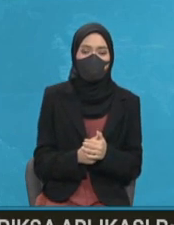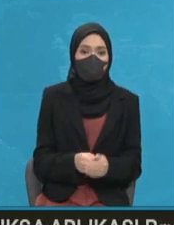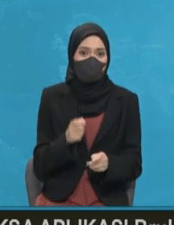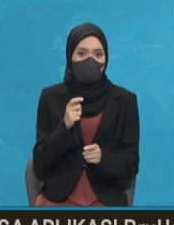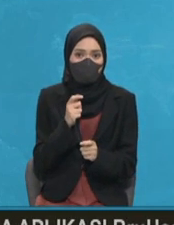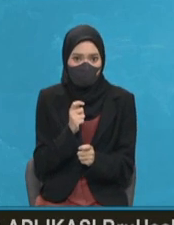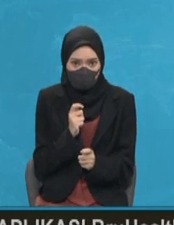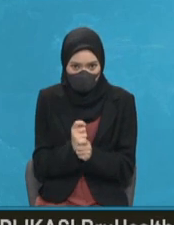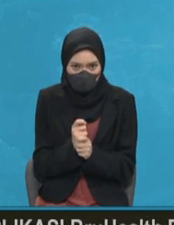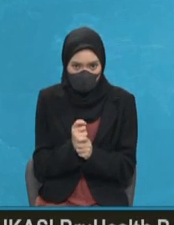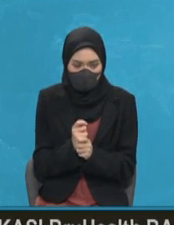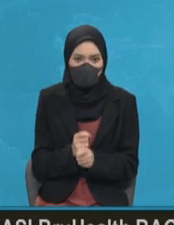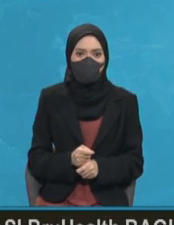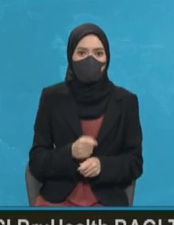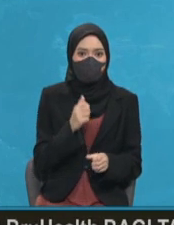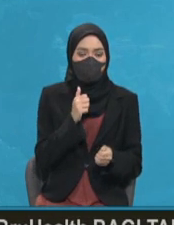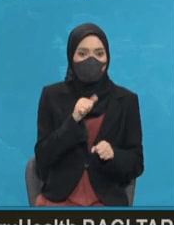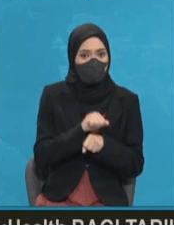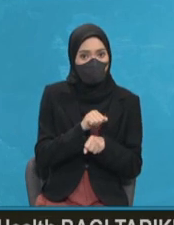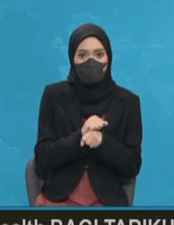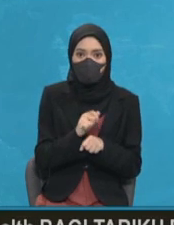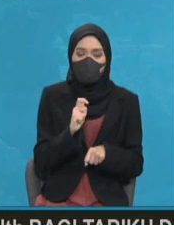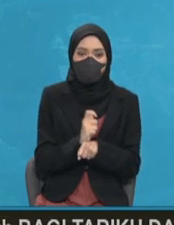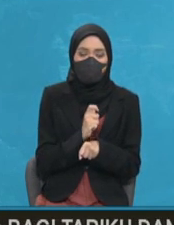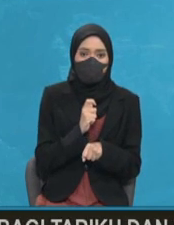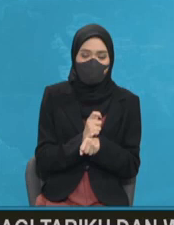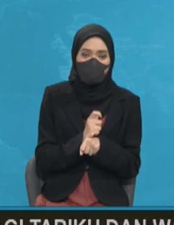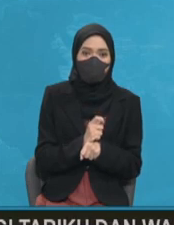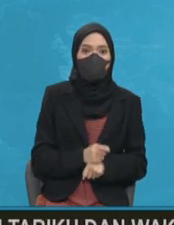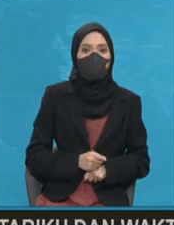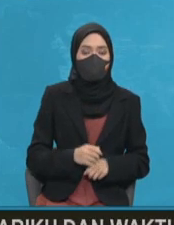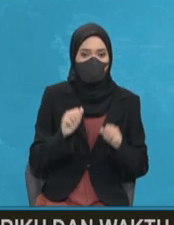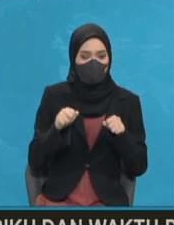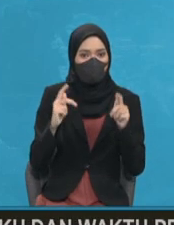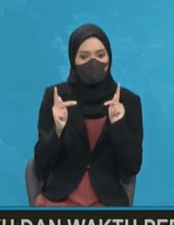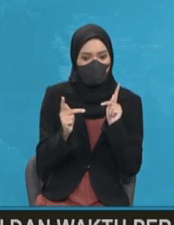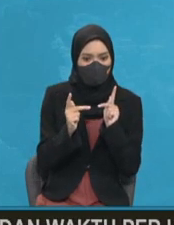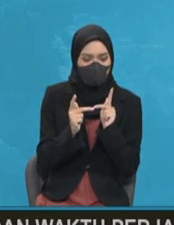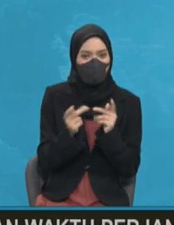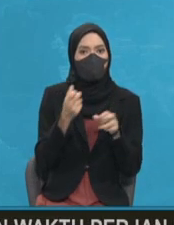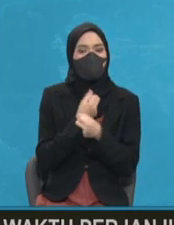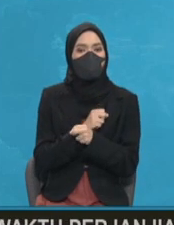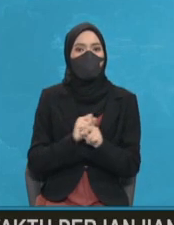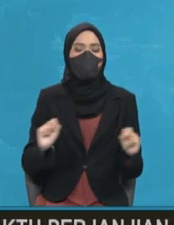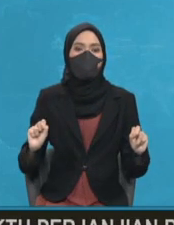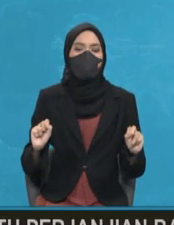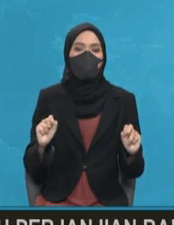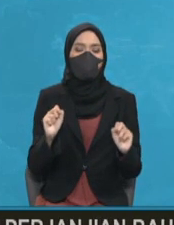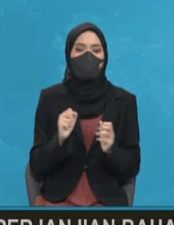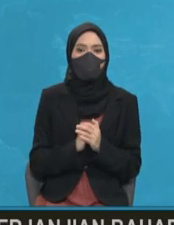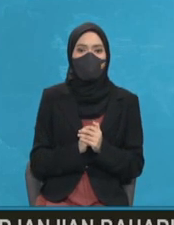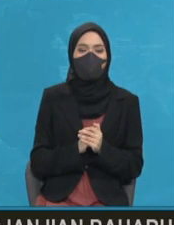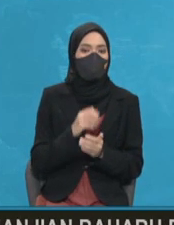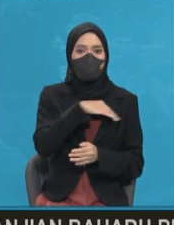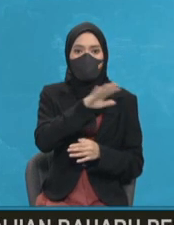diamanahkan untuk akan dapat dilaksanakan dengan baik yang sempurna dan juga selamat semua sukarelawan yang telah